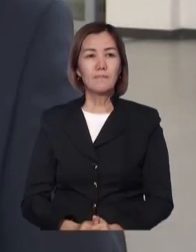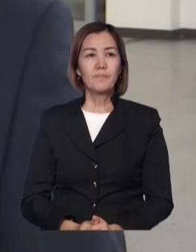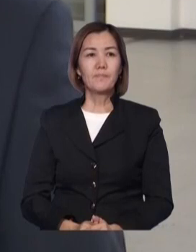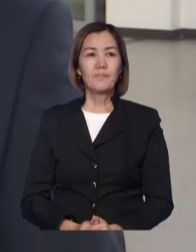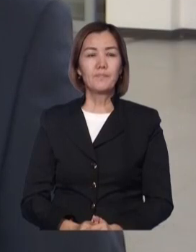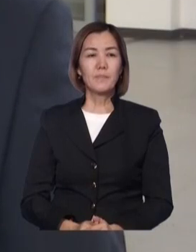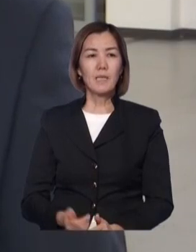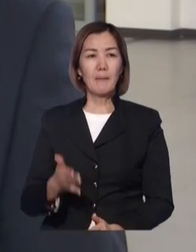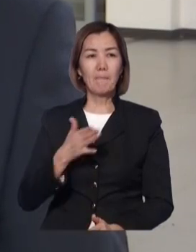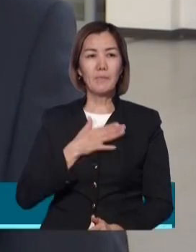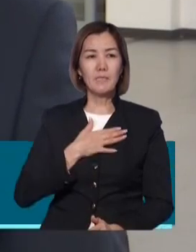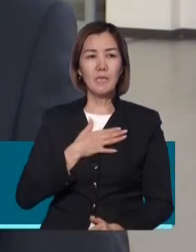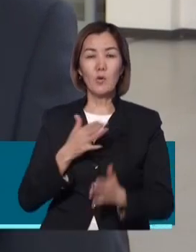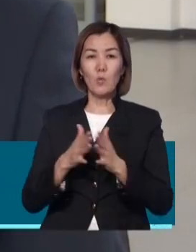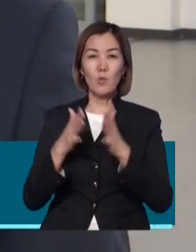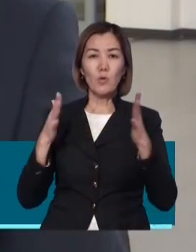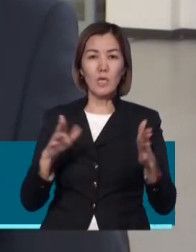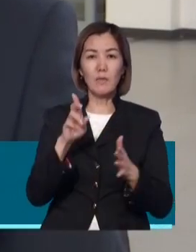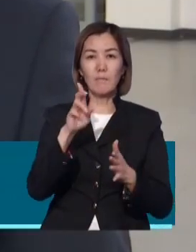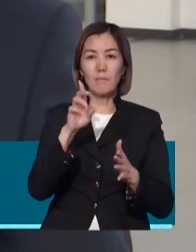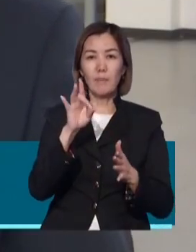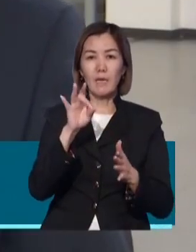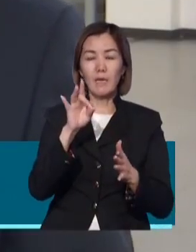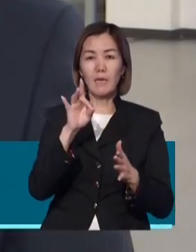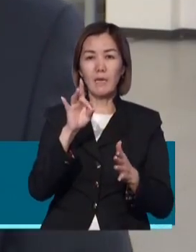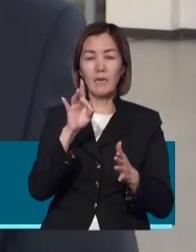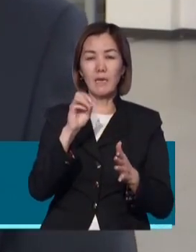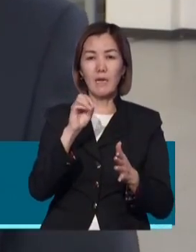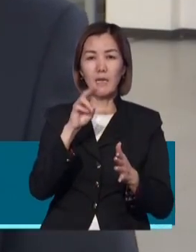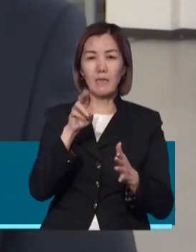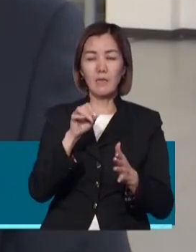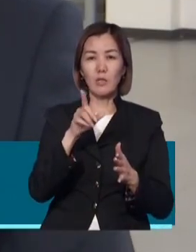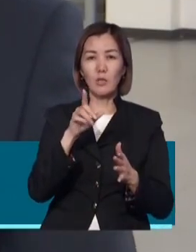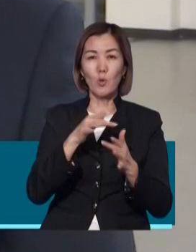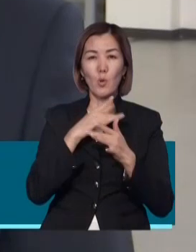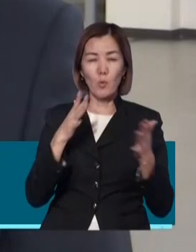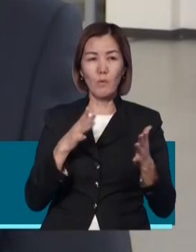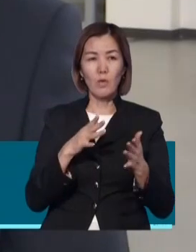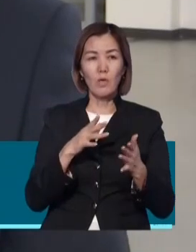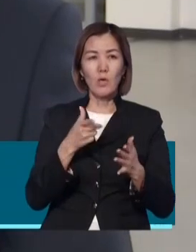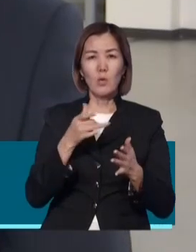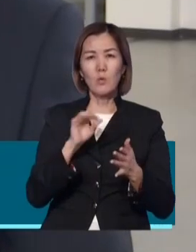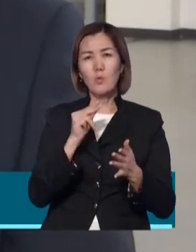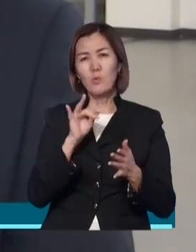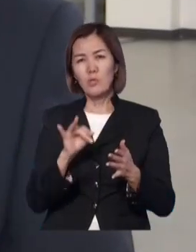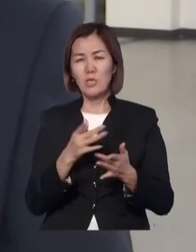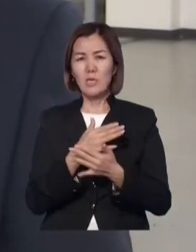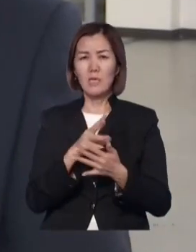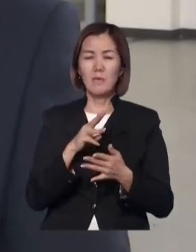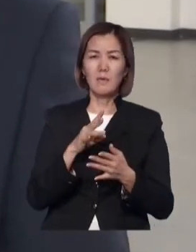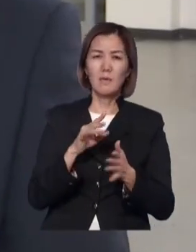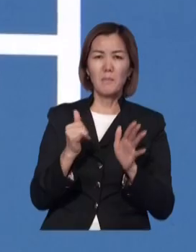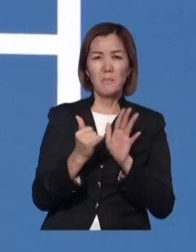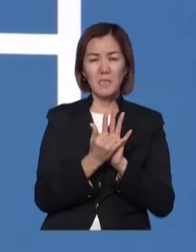Бізде үлкен брендтер бар, көп қой. Gucci мысалы неше түрлісі, Mercedes